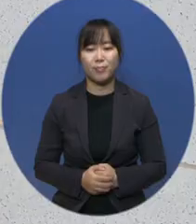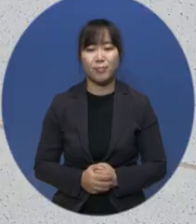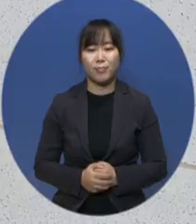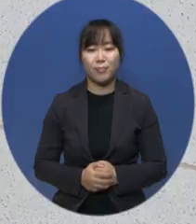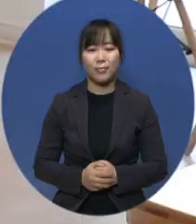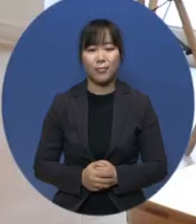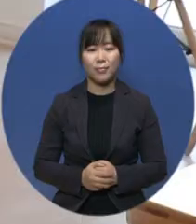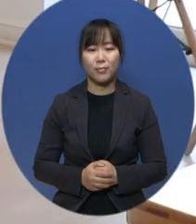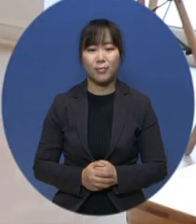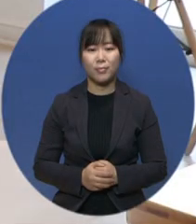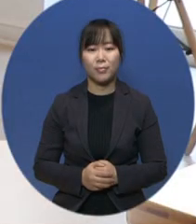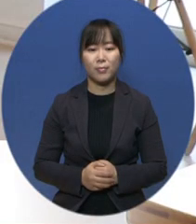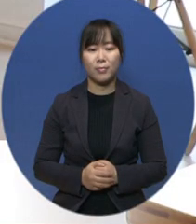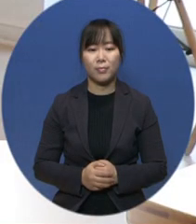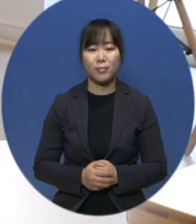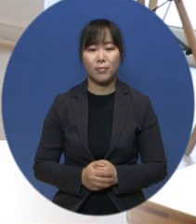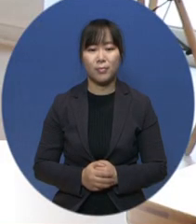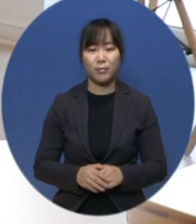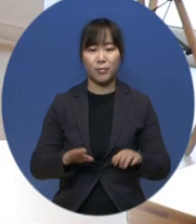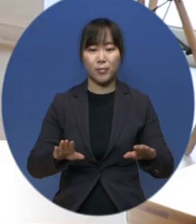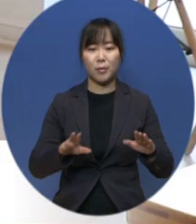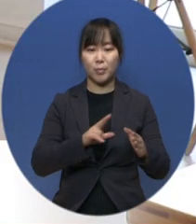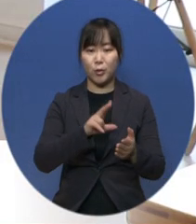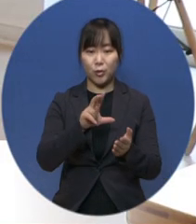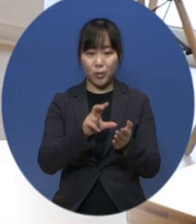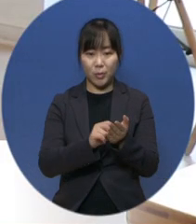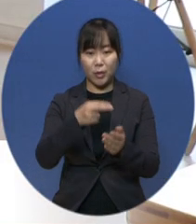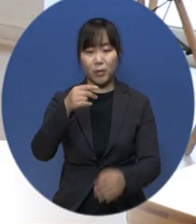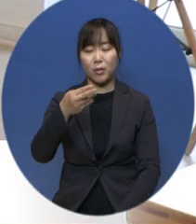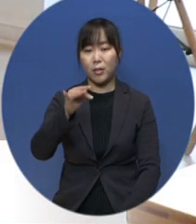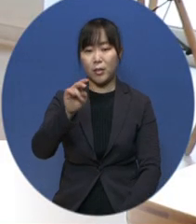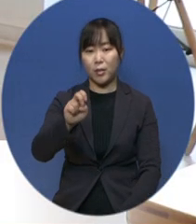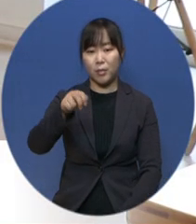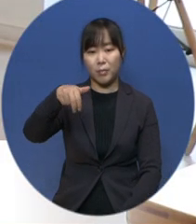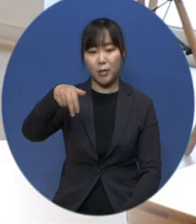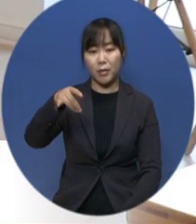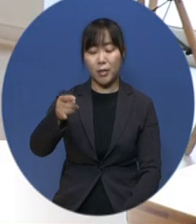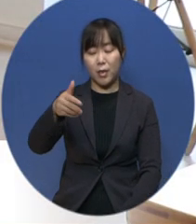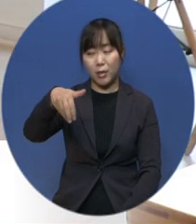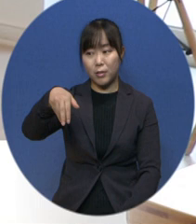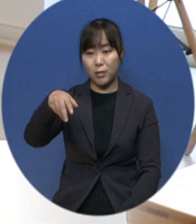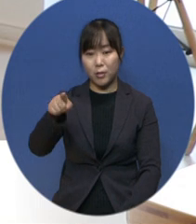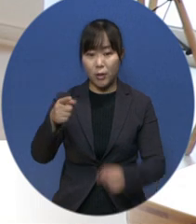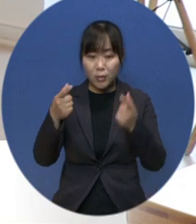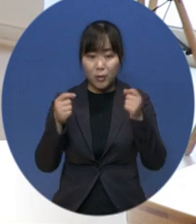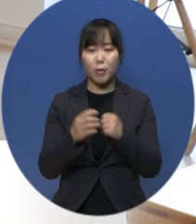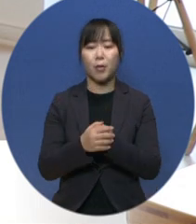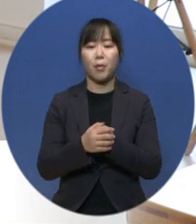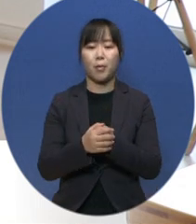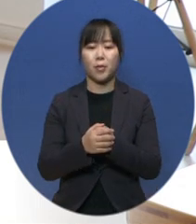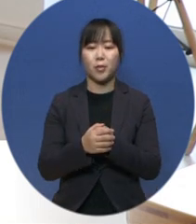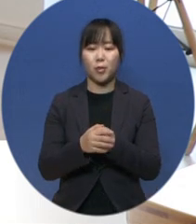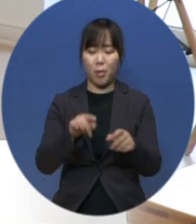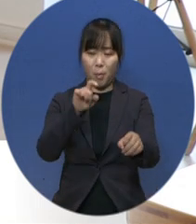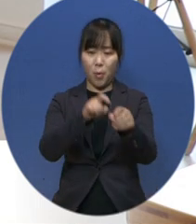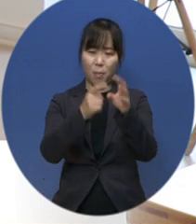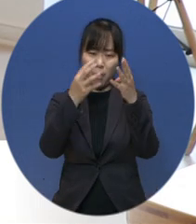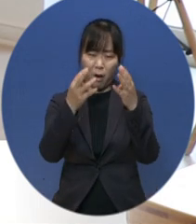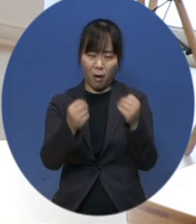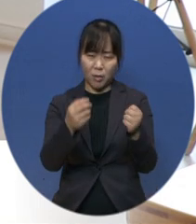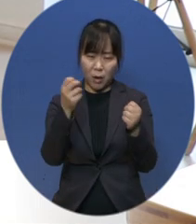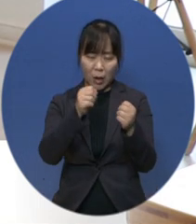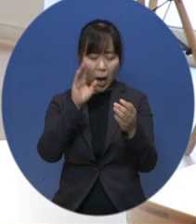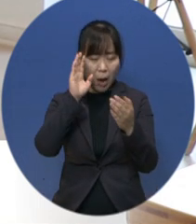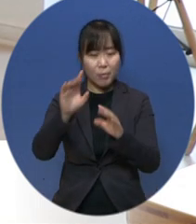있습니다. 이번 주제가 드림캐처인데 우리가 많은 목표를 설정하고 앞으로 나아가긴